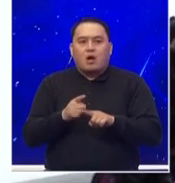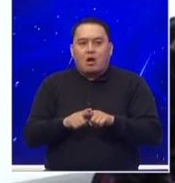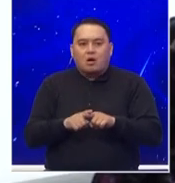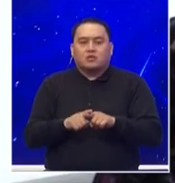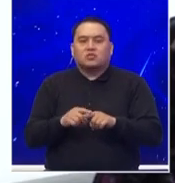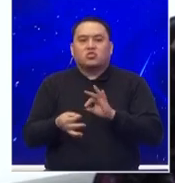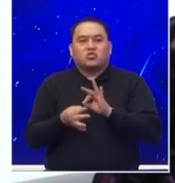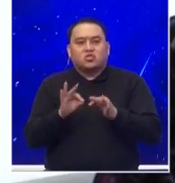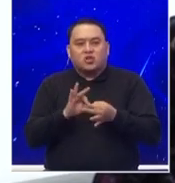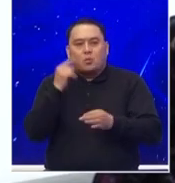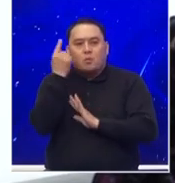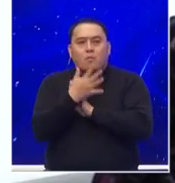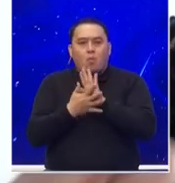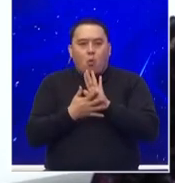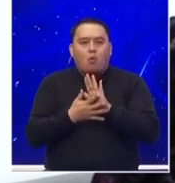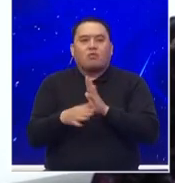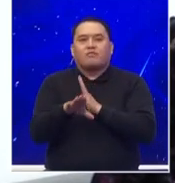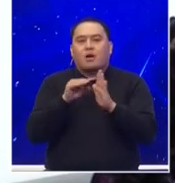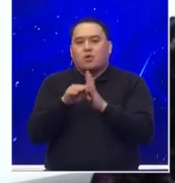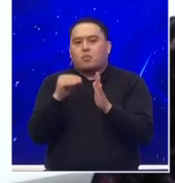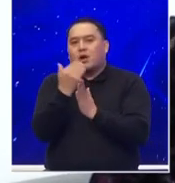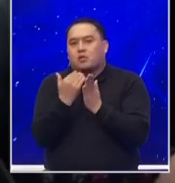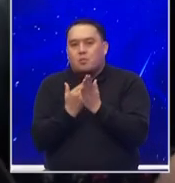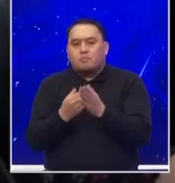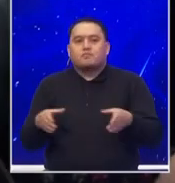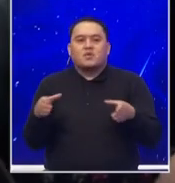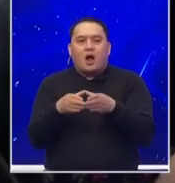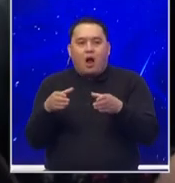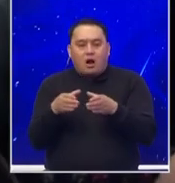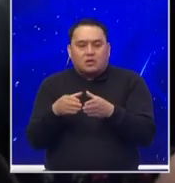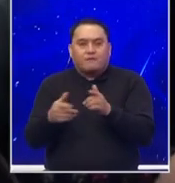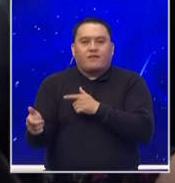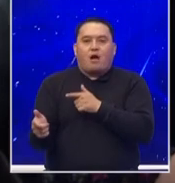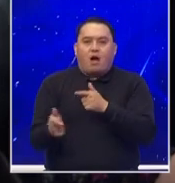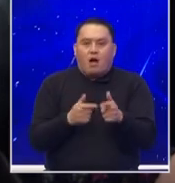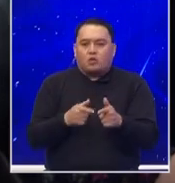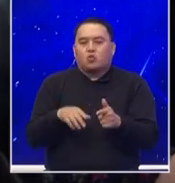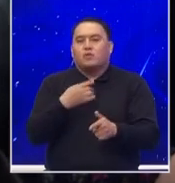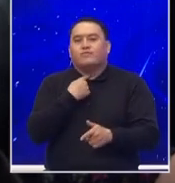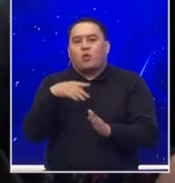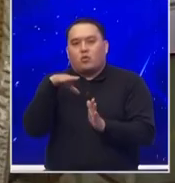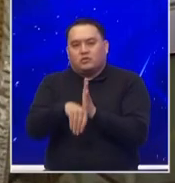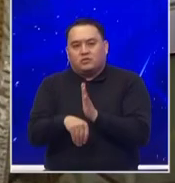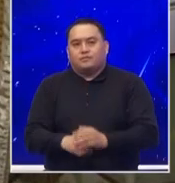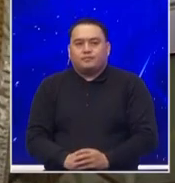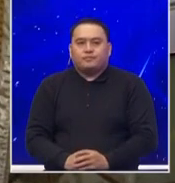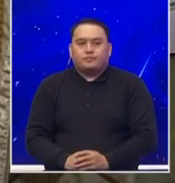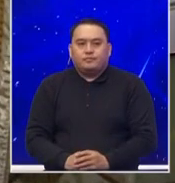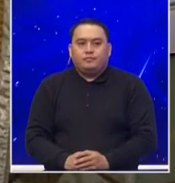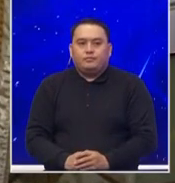раз тщательно изучил все предвыборные программы партии и уже готов отдать свой голос.